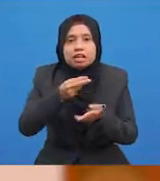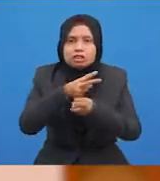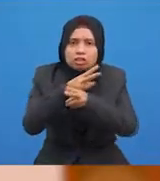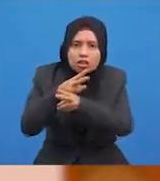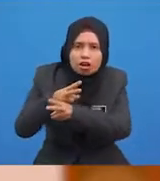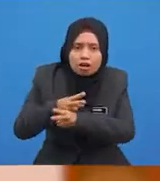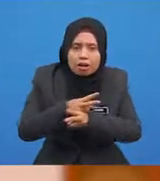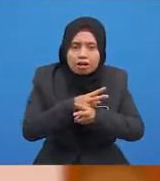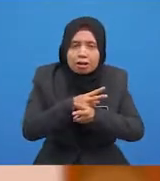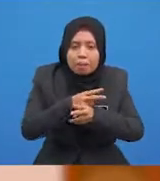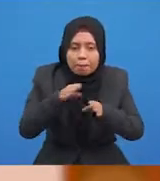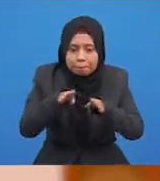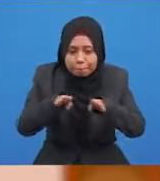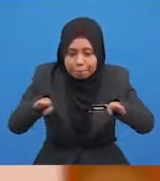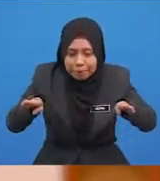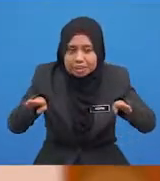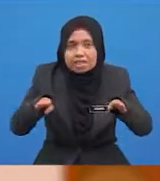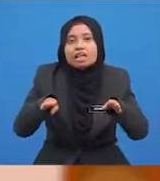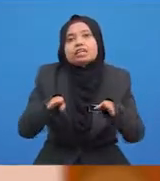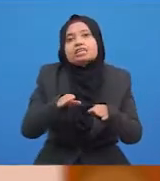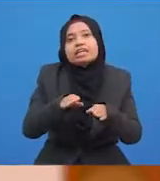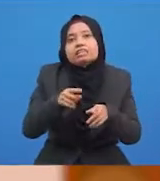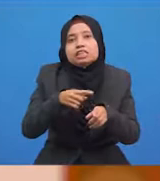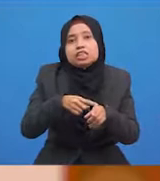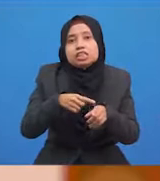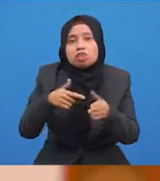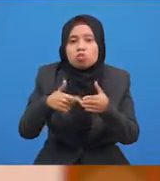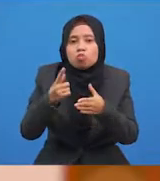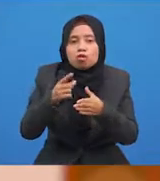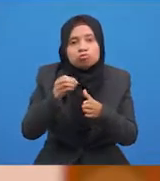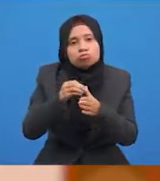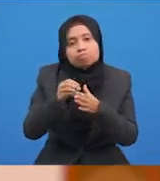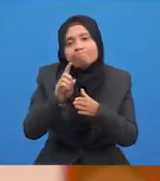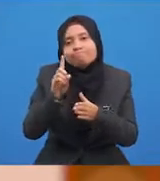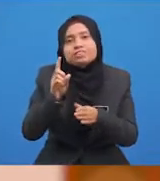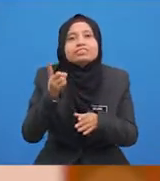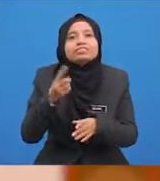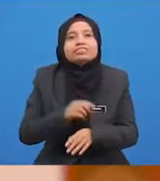menjaga penjarakan sosial ketika berada di mana-mana sahaja.